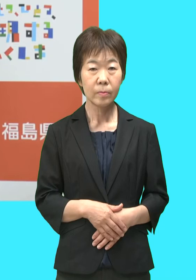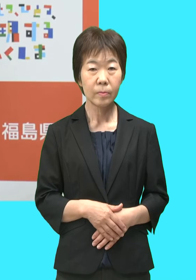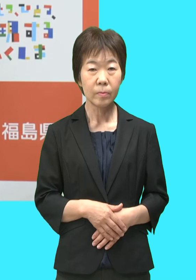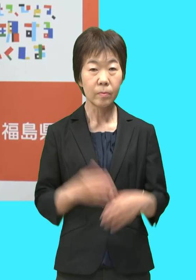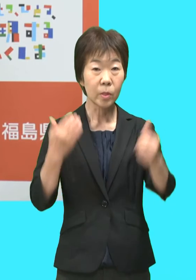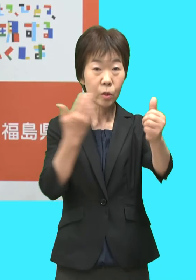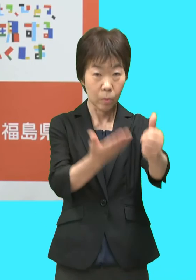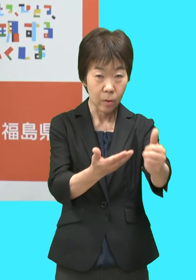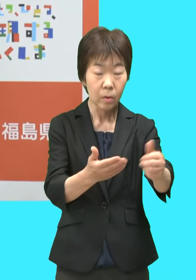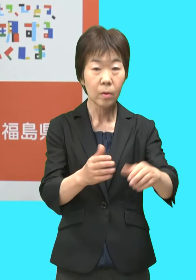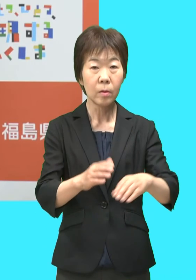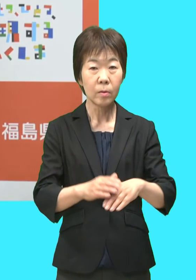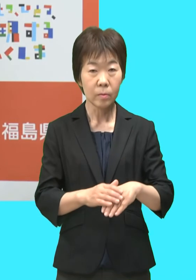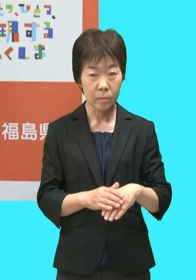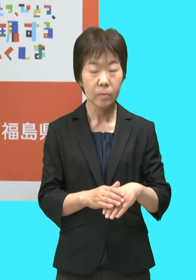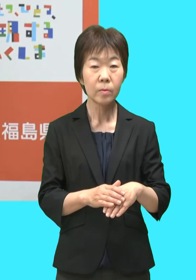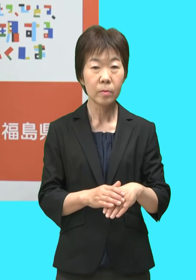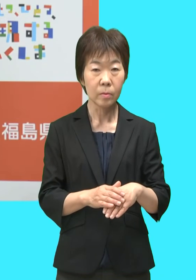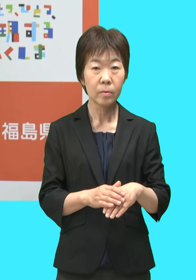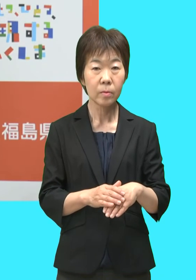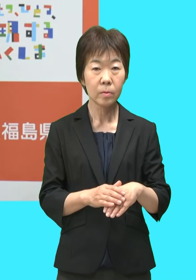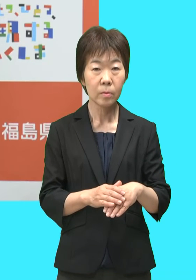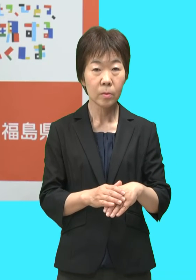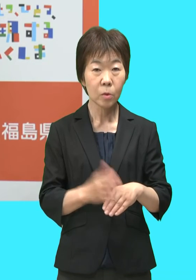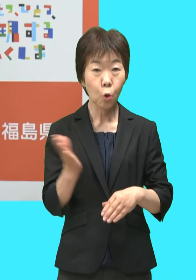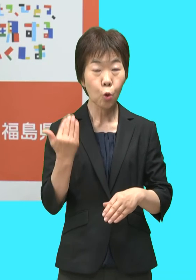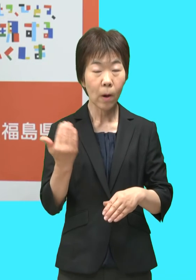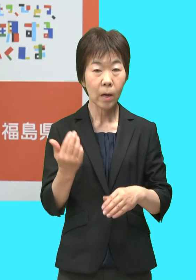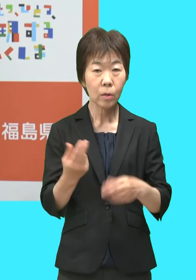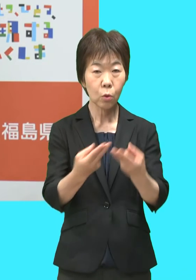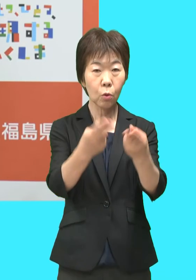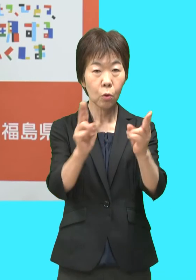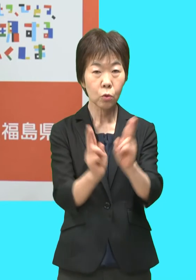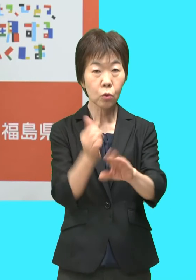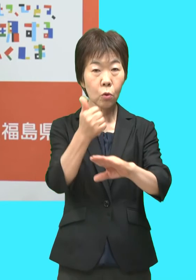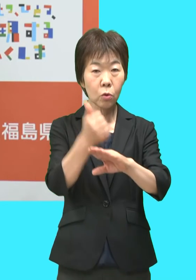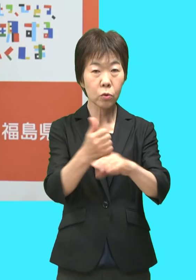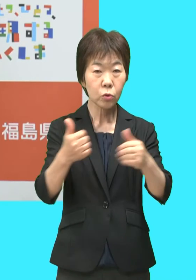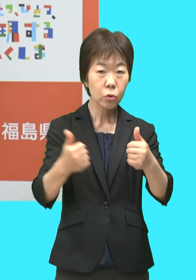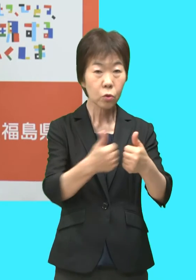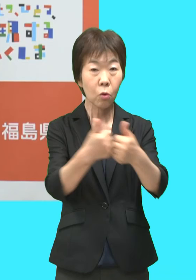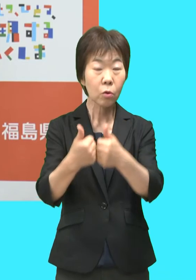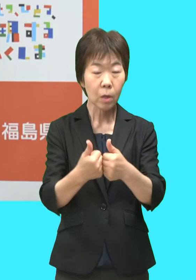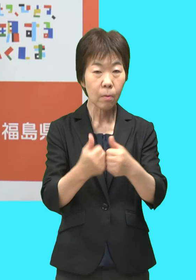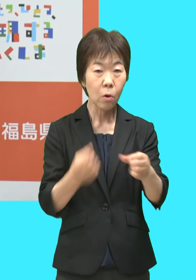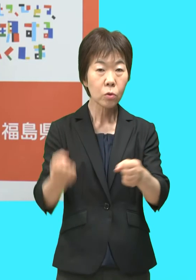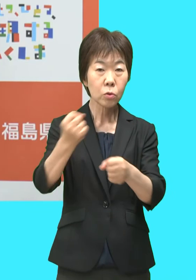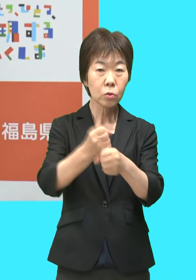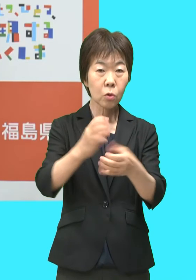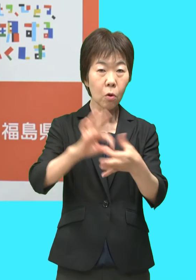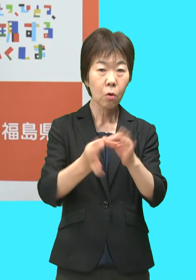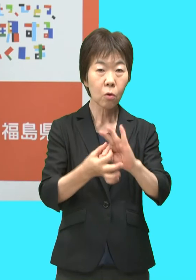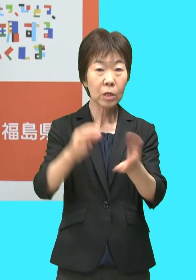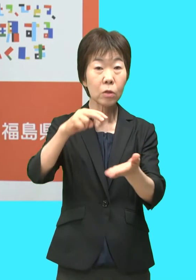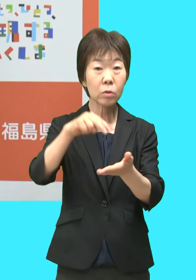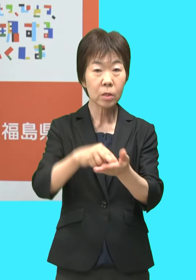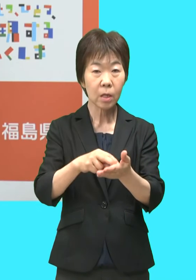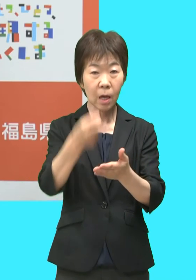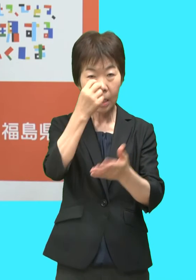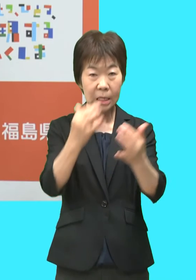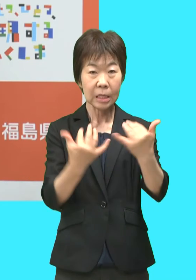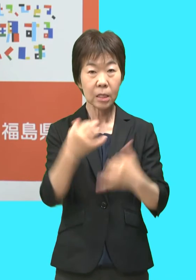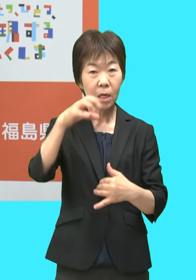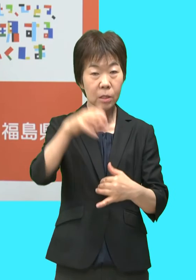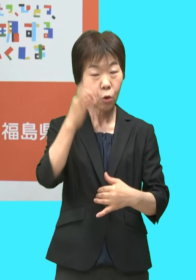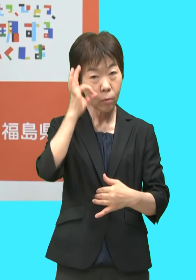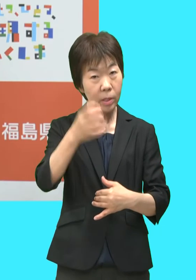ん。 NHK さんです、はい、今の質問と関連するんですが、この前の党首討論でもやっぱりその復興五輪として、被災地を見てもらいたい